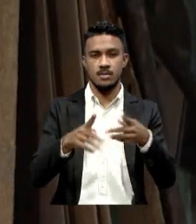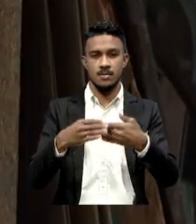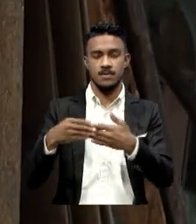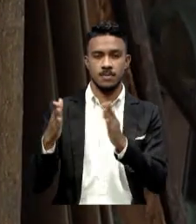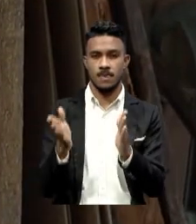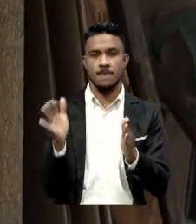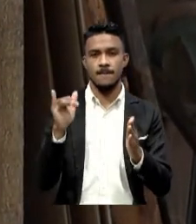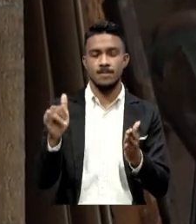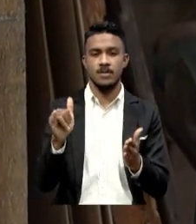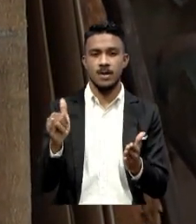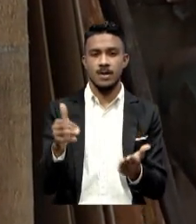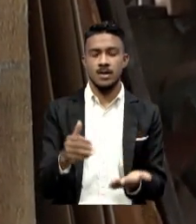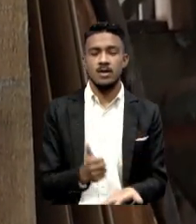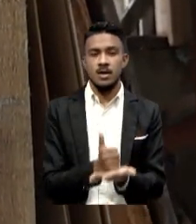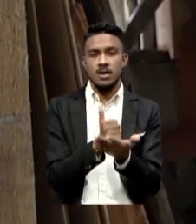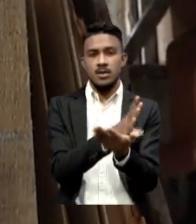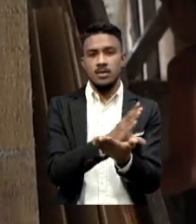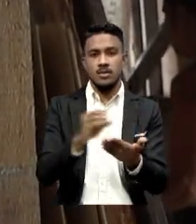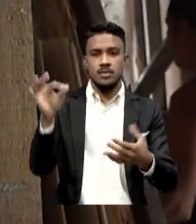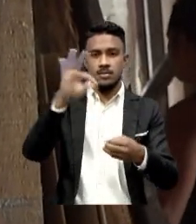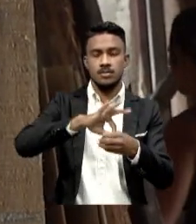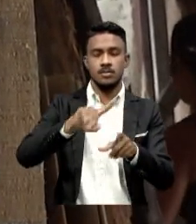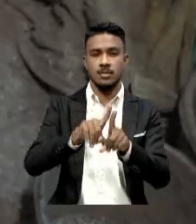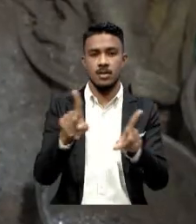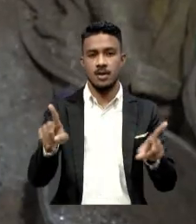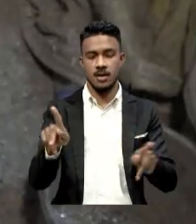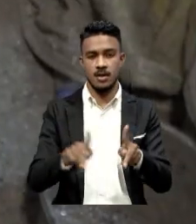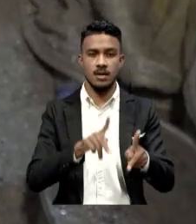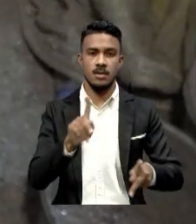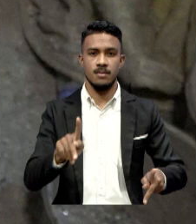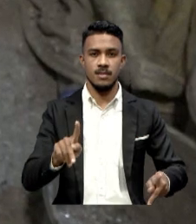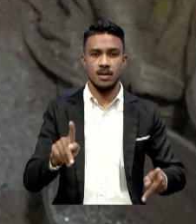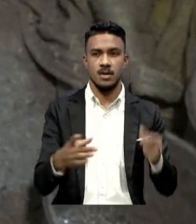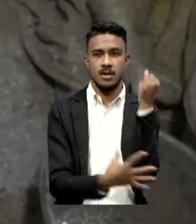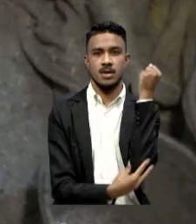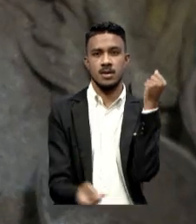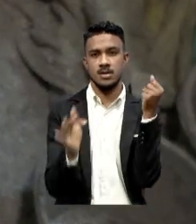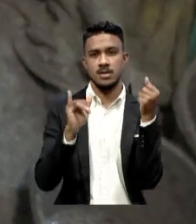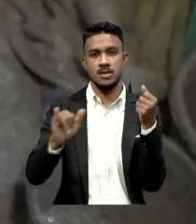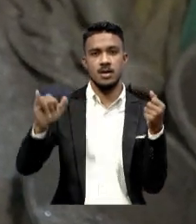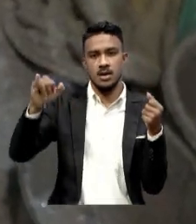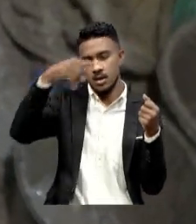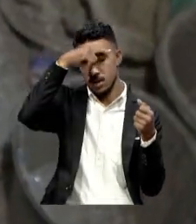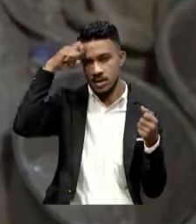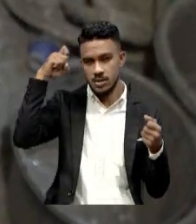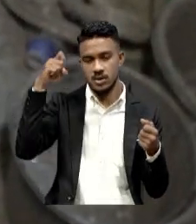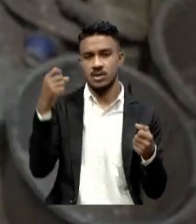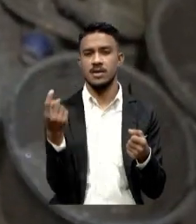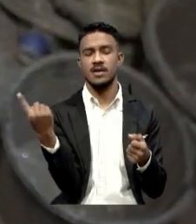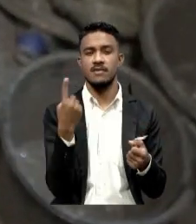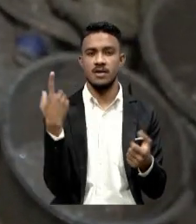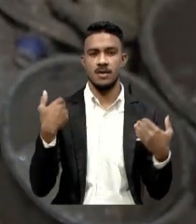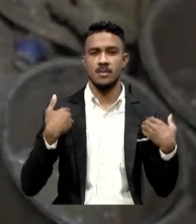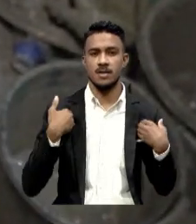sira ne mehi. Mai be emak bit laek sira na fatin hamaran kosar hodi buka meus oi oi. Atu